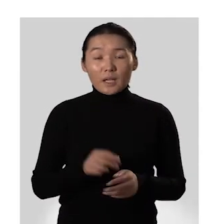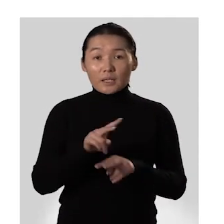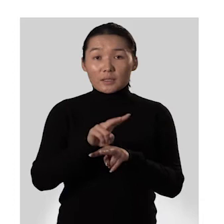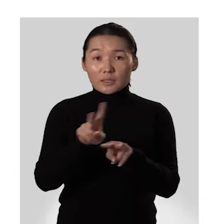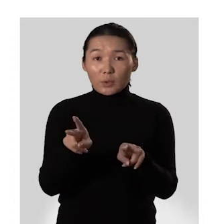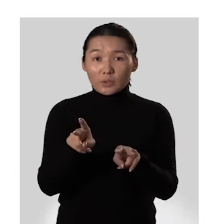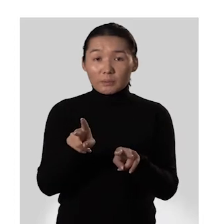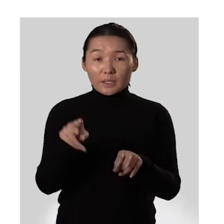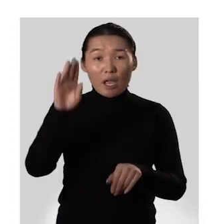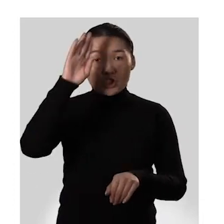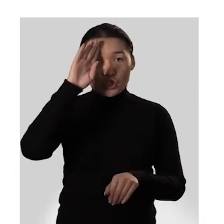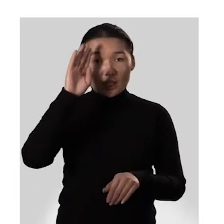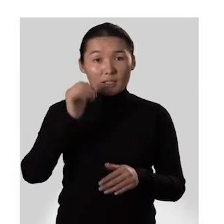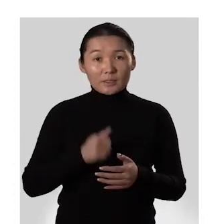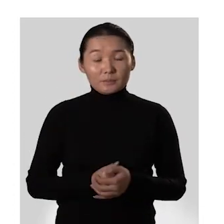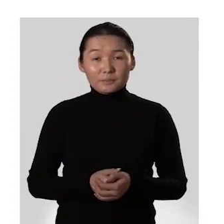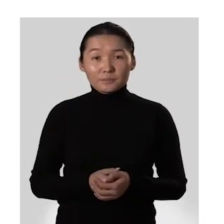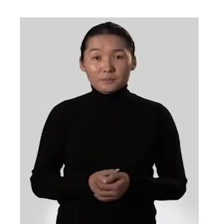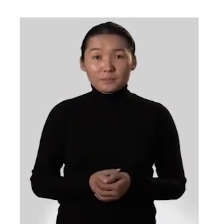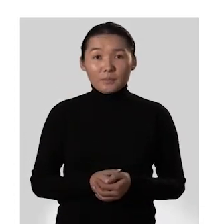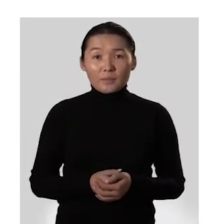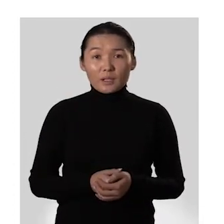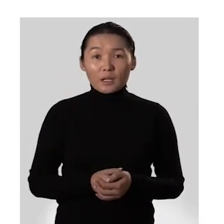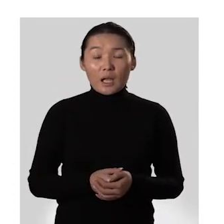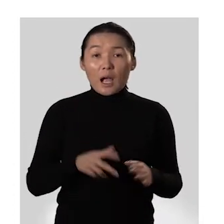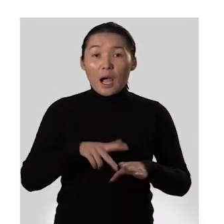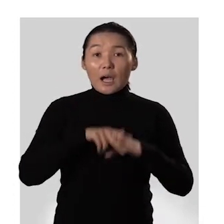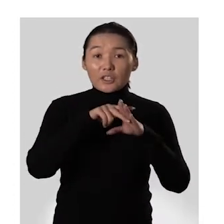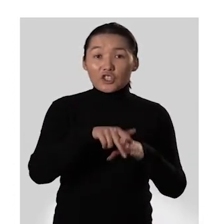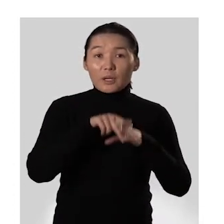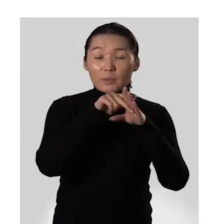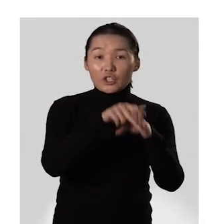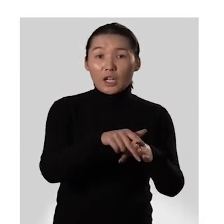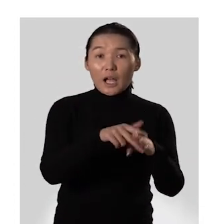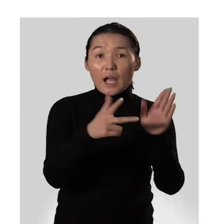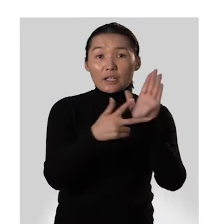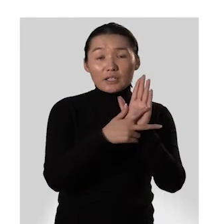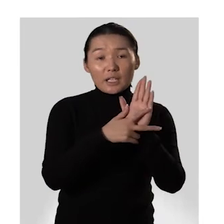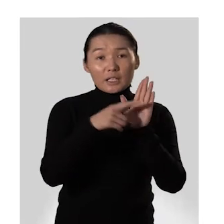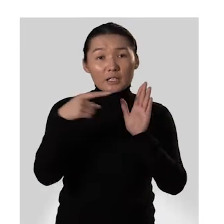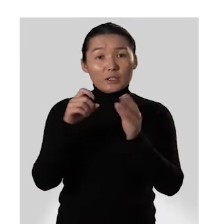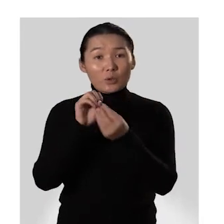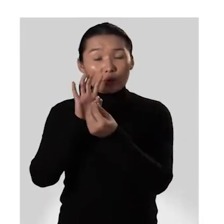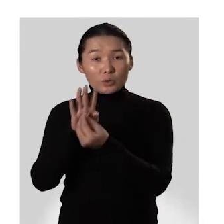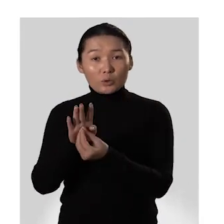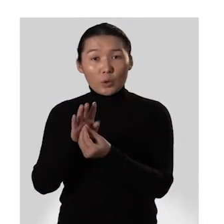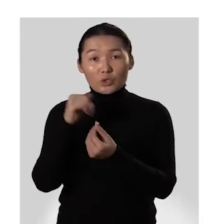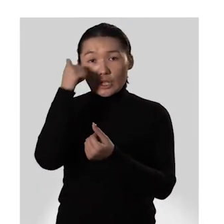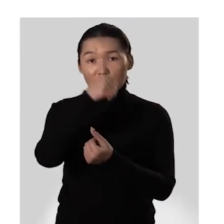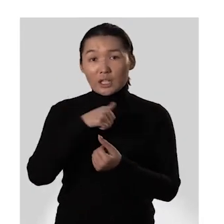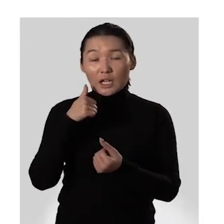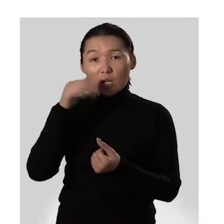Синоними жигит. Ат чабышка 8-14 жаштагы